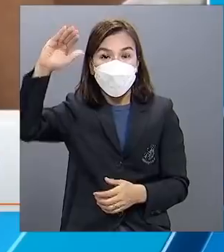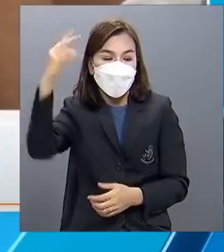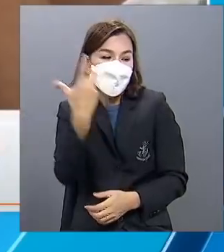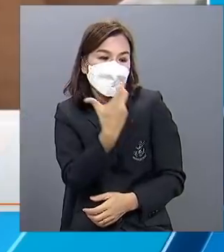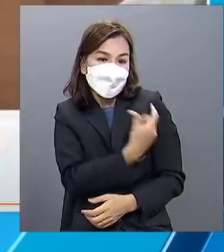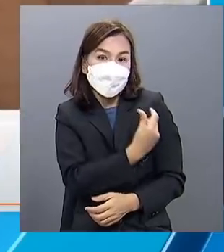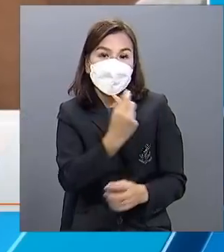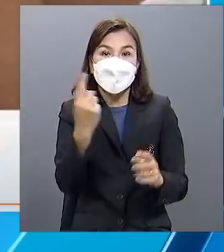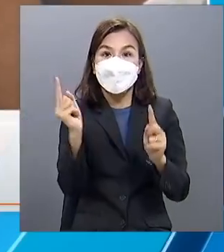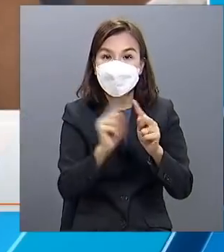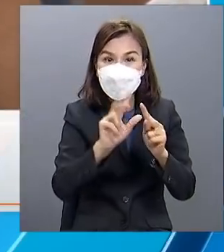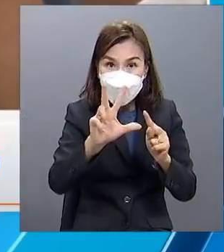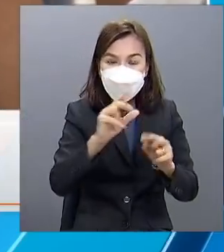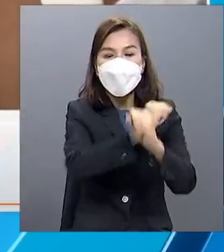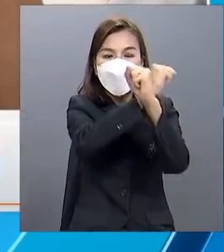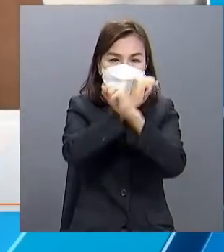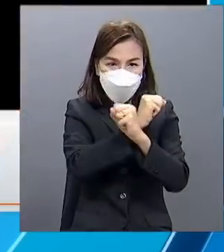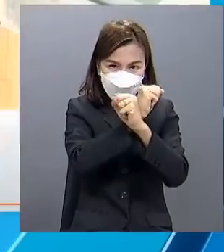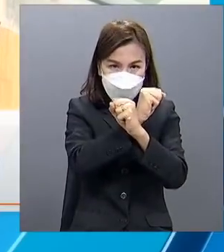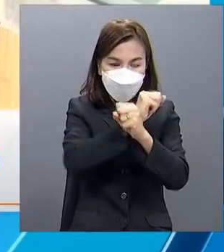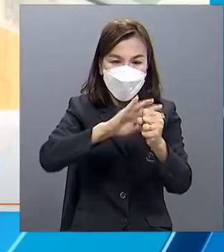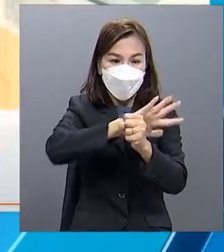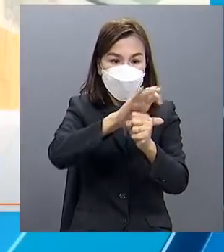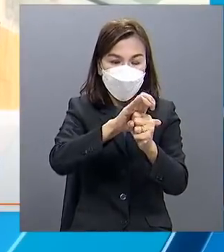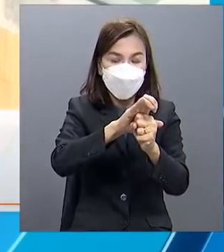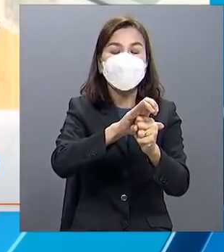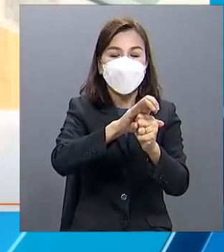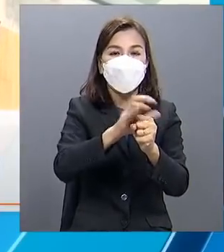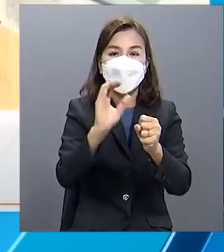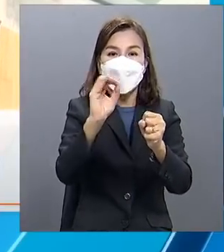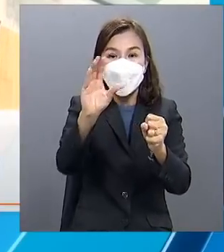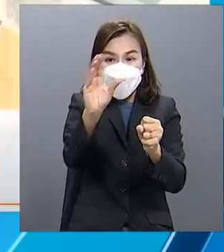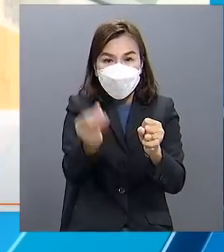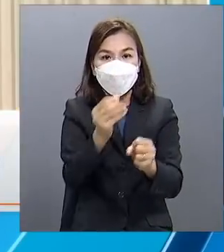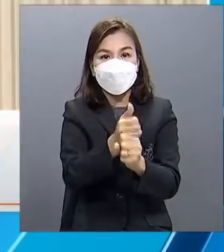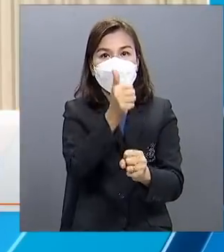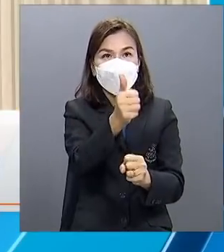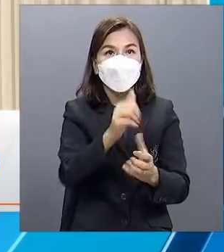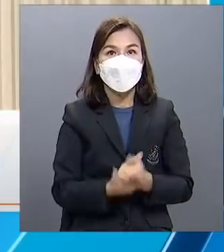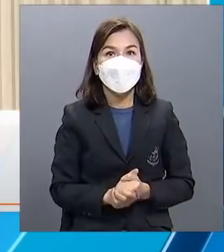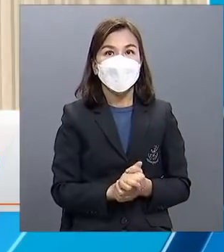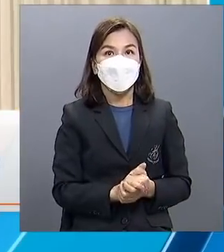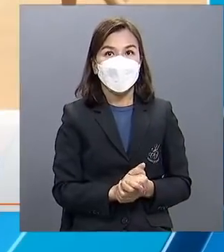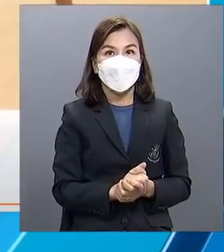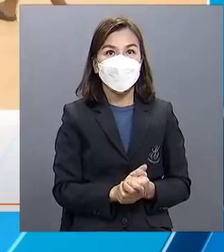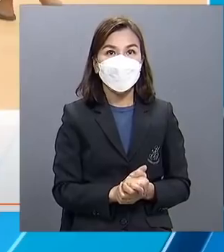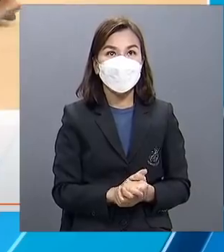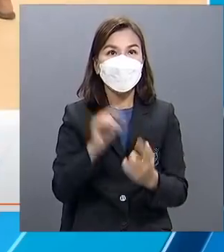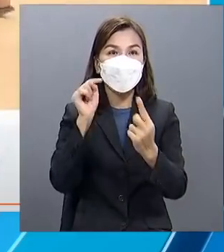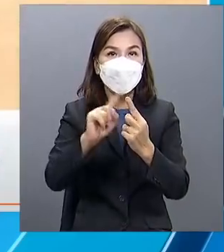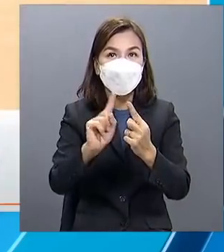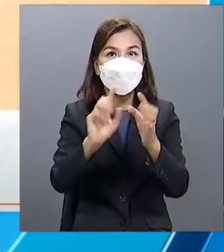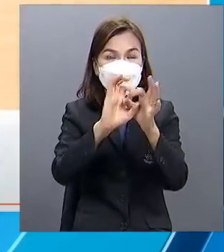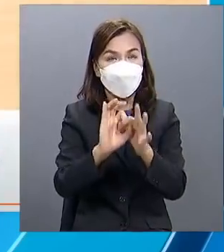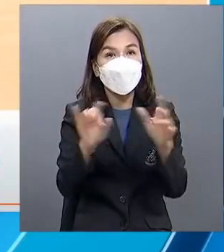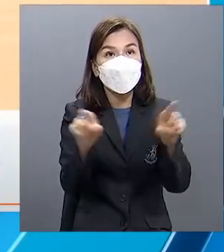เนี่ยก็จะช่วยป้องกันได้ดีเชียวเพราะนั้นอย่างไรก็ตามวัคซีนก็ยังเป็นเป็นสิ่งที่ดีที่สุดในการป้องกันโรคติดเชื้อต่างๆนะครับเรา